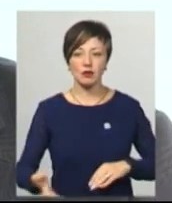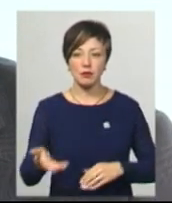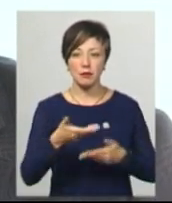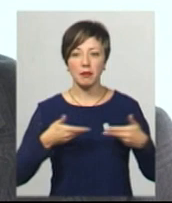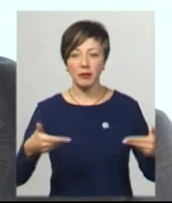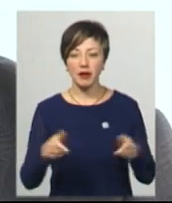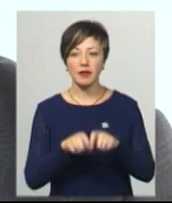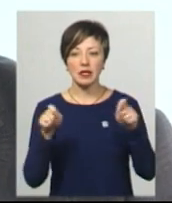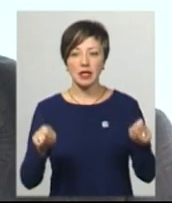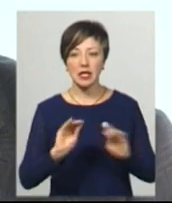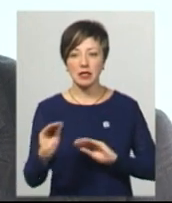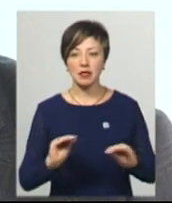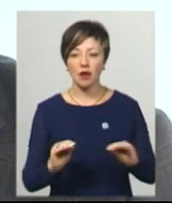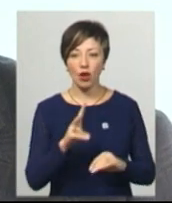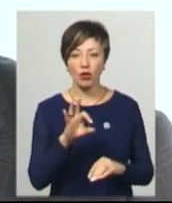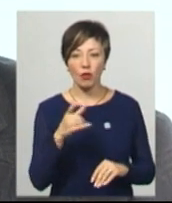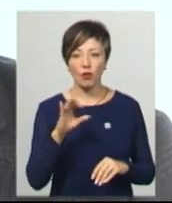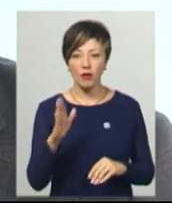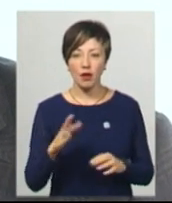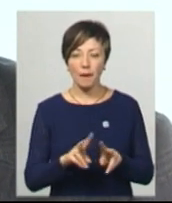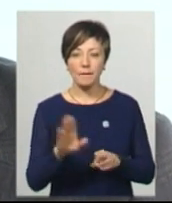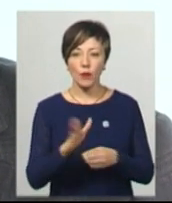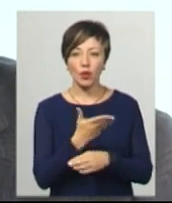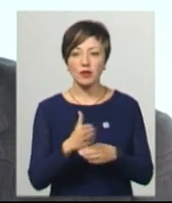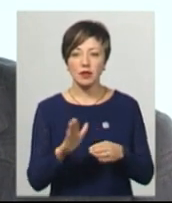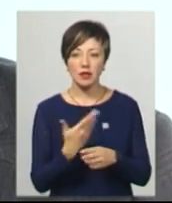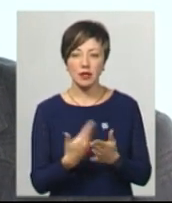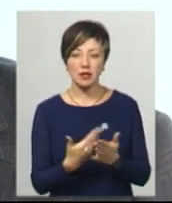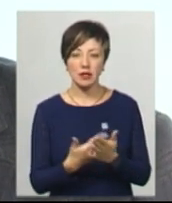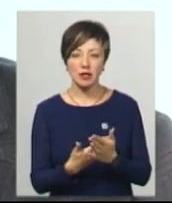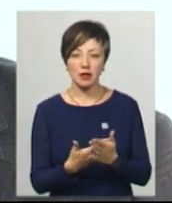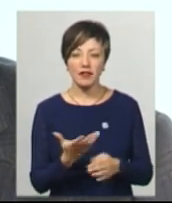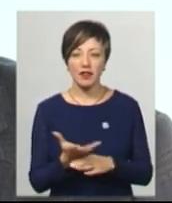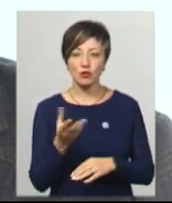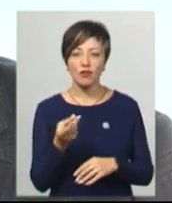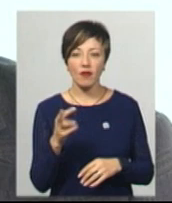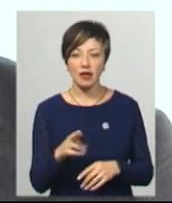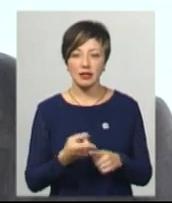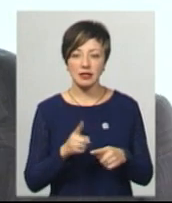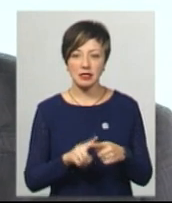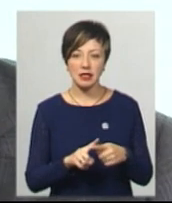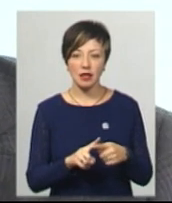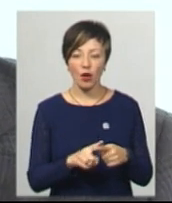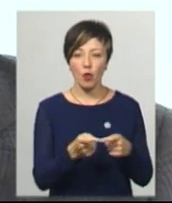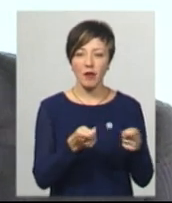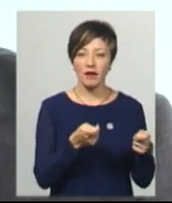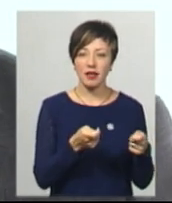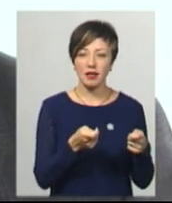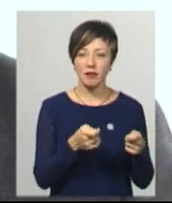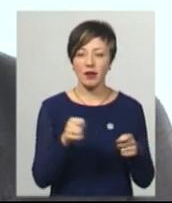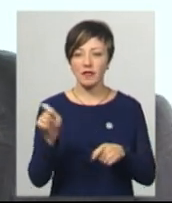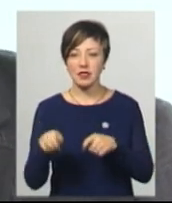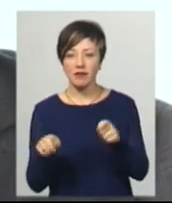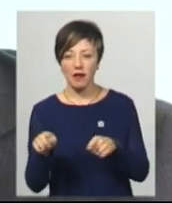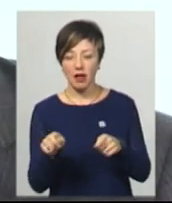відкрили інсталяції Антона Логова, тобто ми так поділили, скажімо, фінансування цих інсталяцій між управлінням і